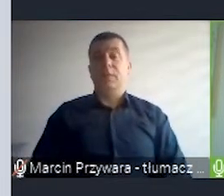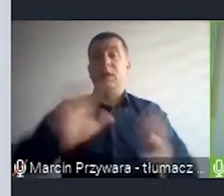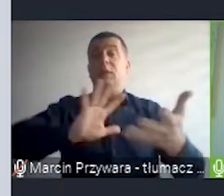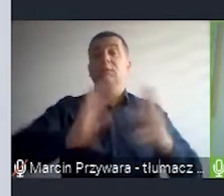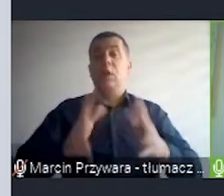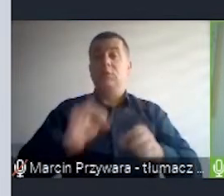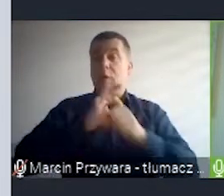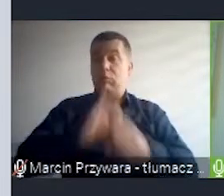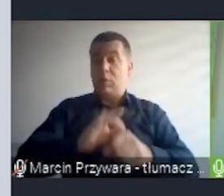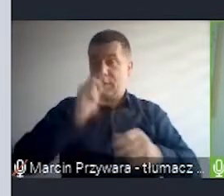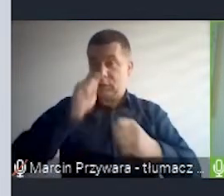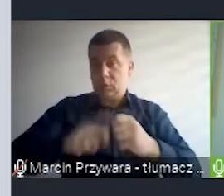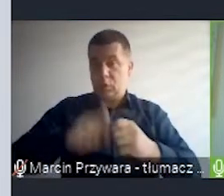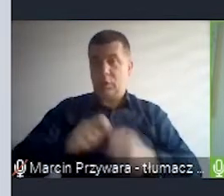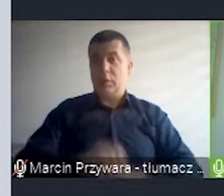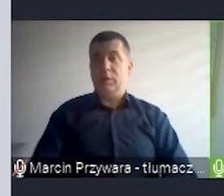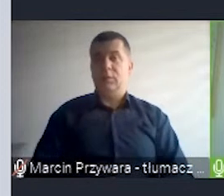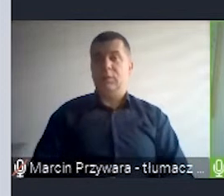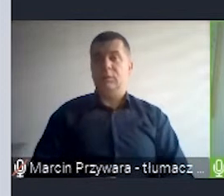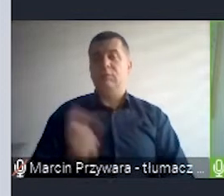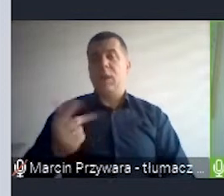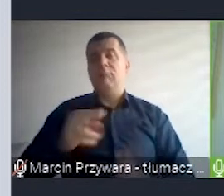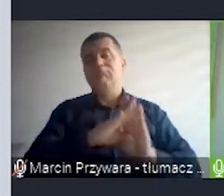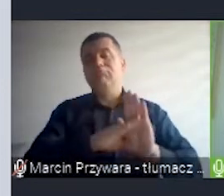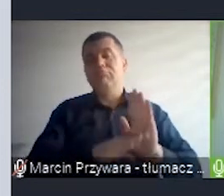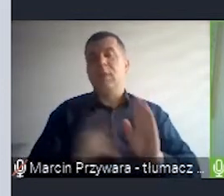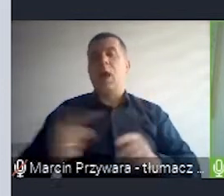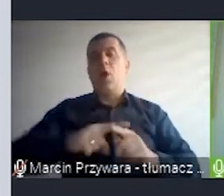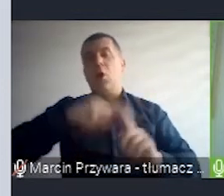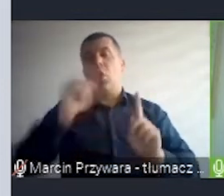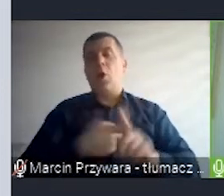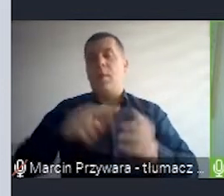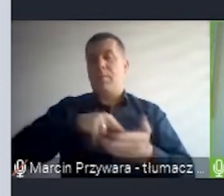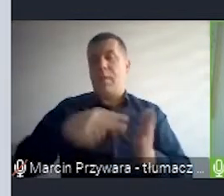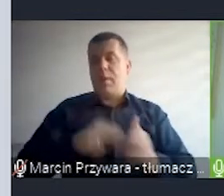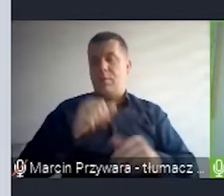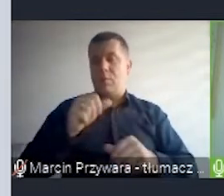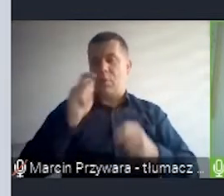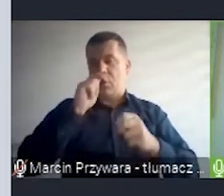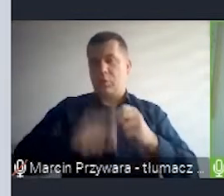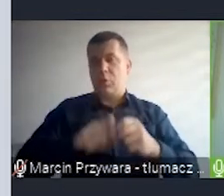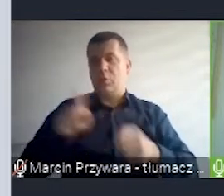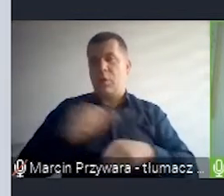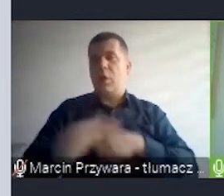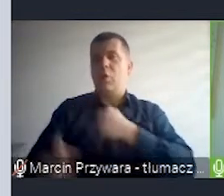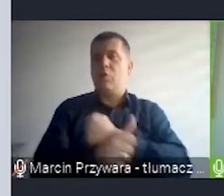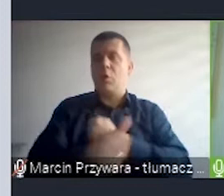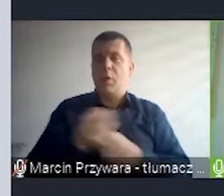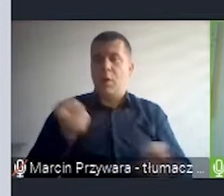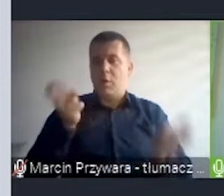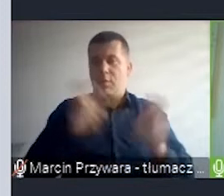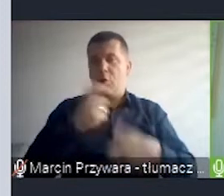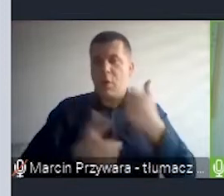Sposób prowadzenia tych kontroli reguluje roczny plan kontroli. To jest taki dokument, który się tworzy